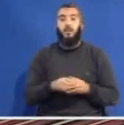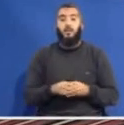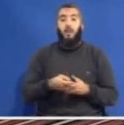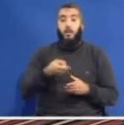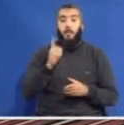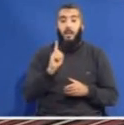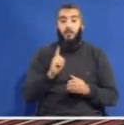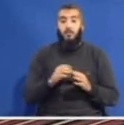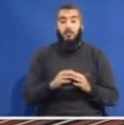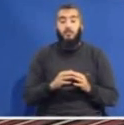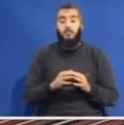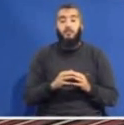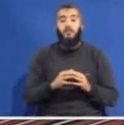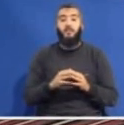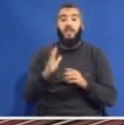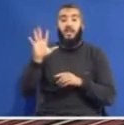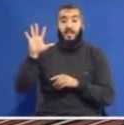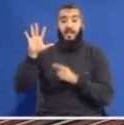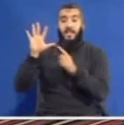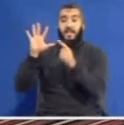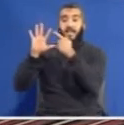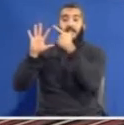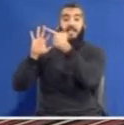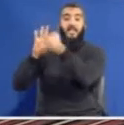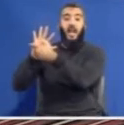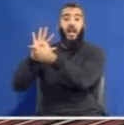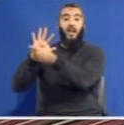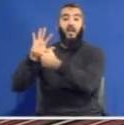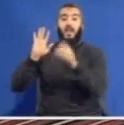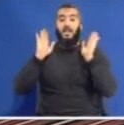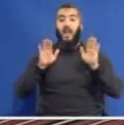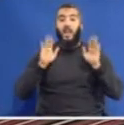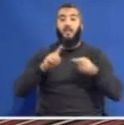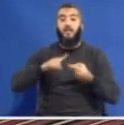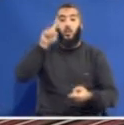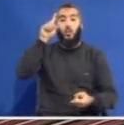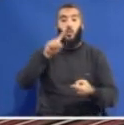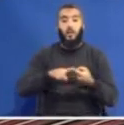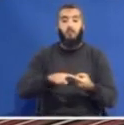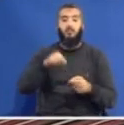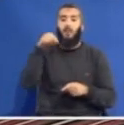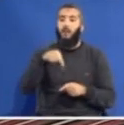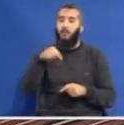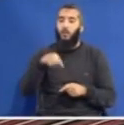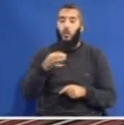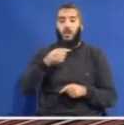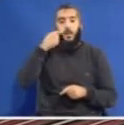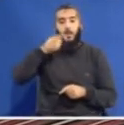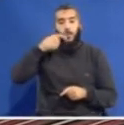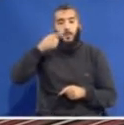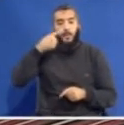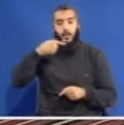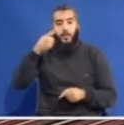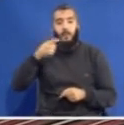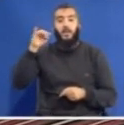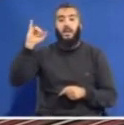نقيم الصلاة له. لكن عندما يتعلق الأمر نصلي الصبح، نصلي الظهر، سواء اليوم تاع الحاضر